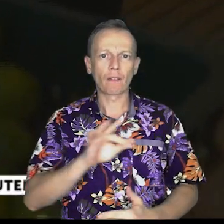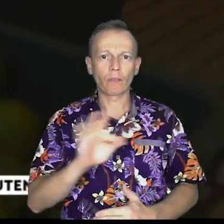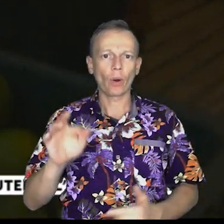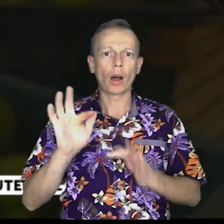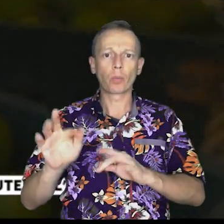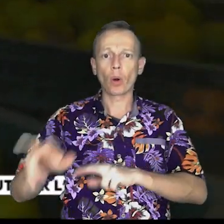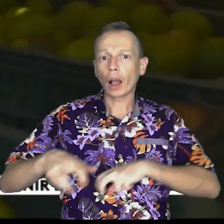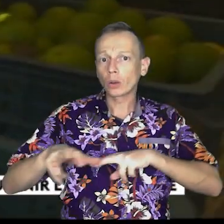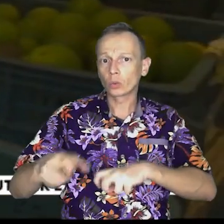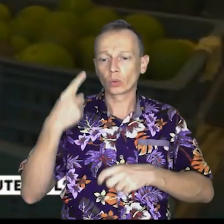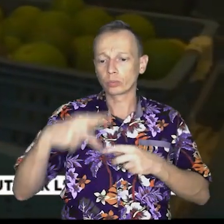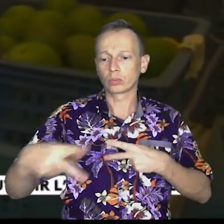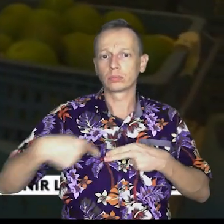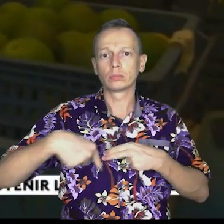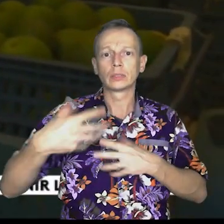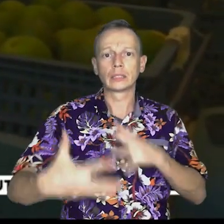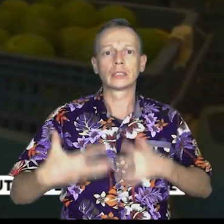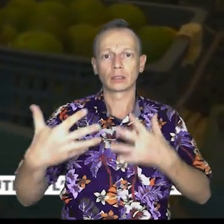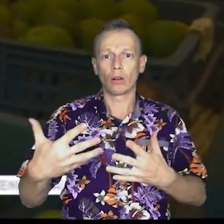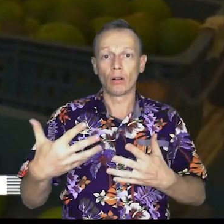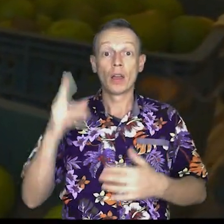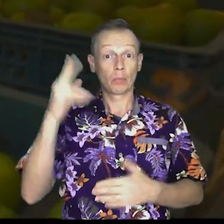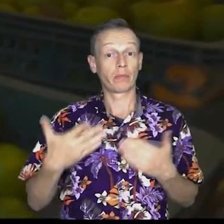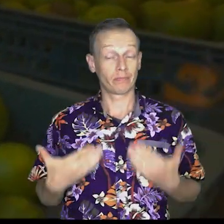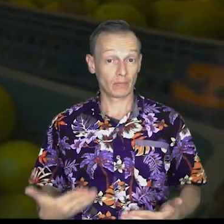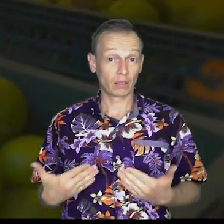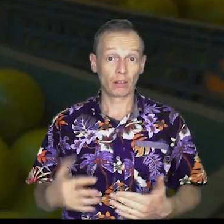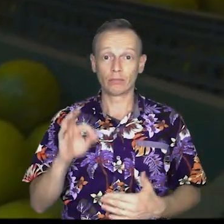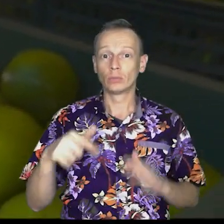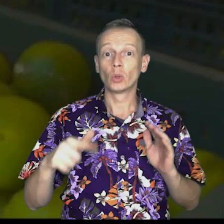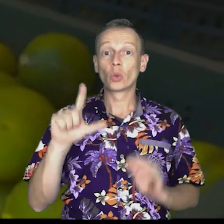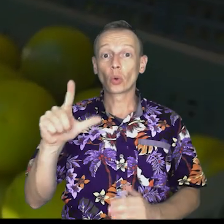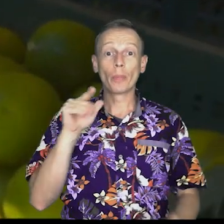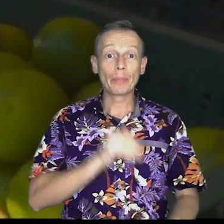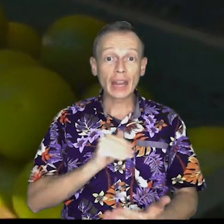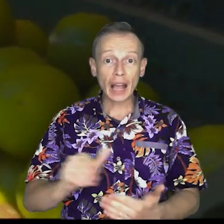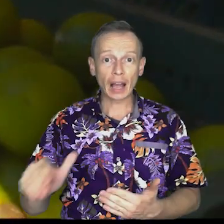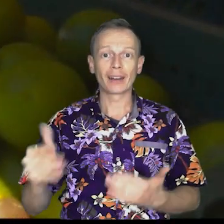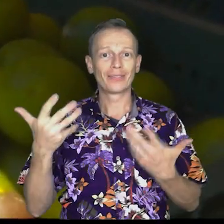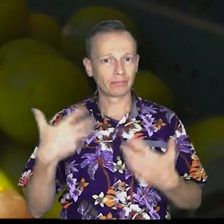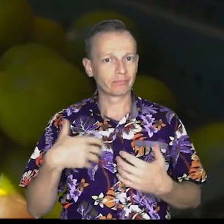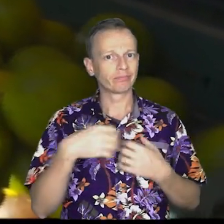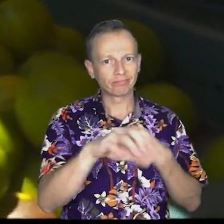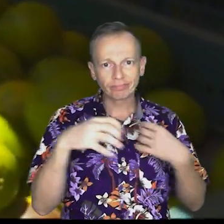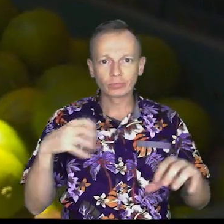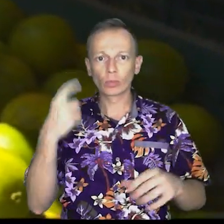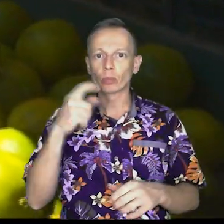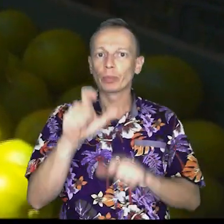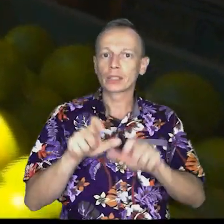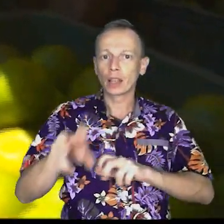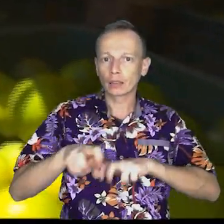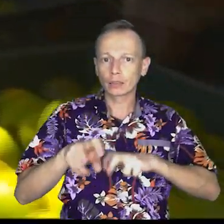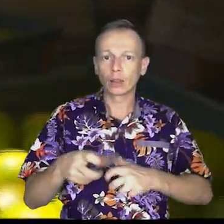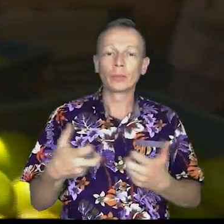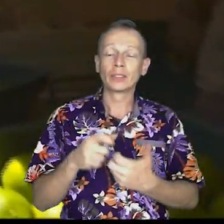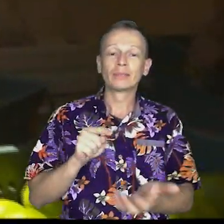dans l'agriculture sur les 10 ans à venir. Et ça démarre en ce moment même. 2 milliards, c'est ce que le gouvernement accorde aux agriculteurs. Vous